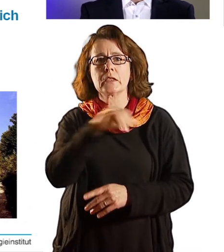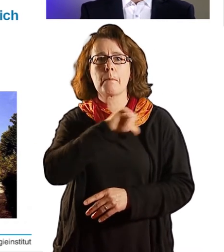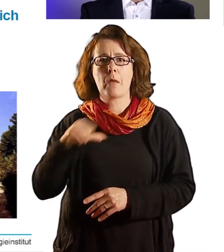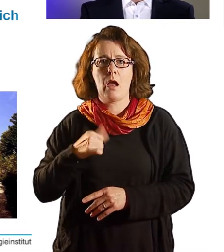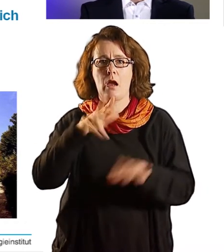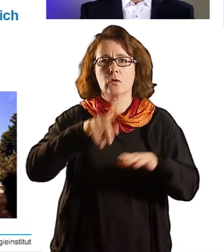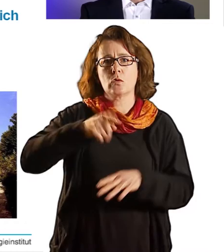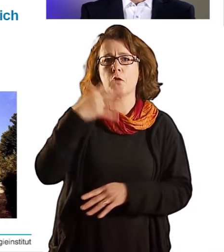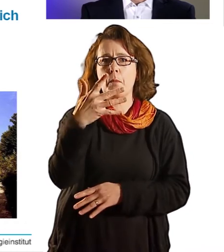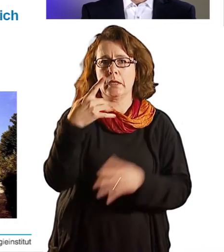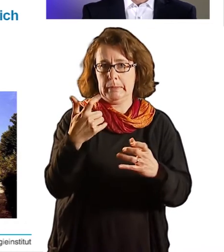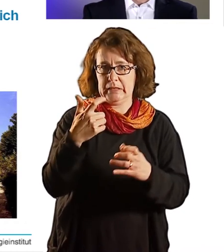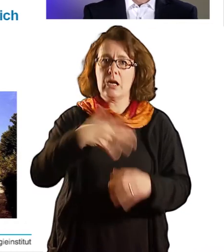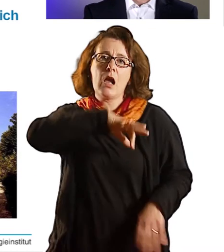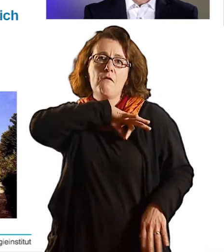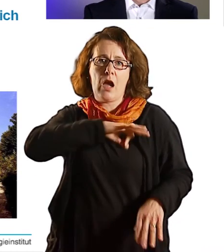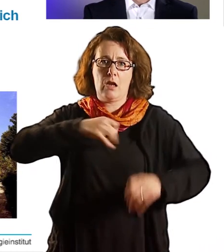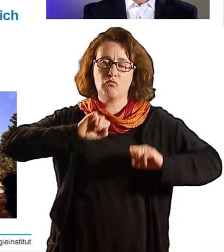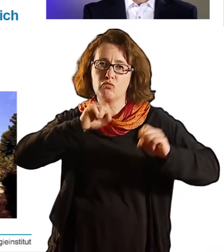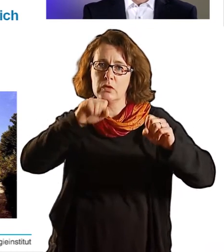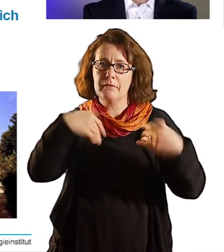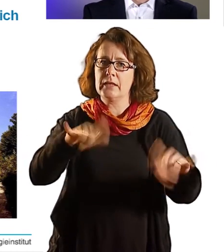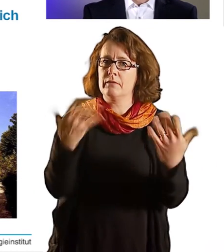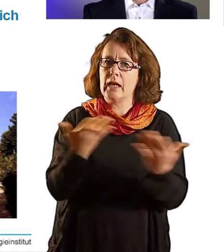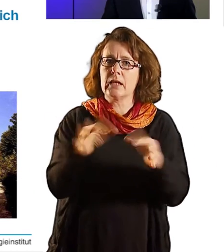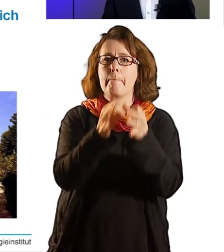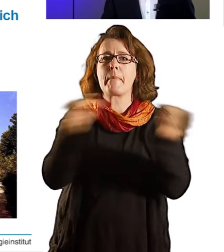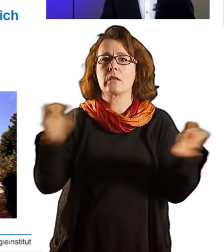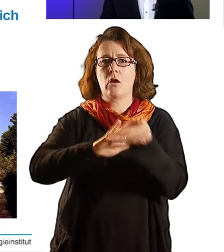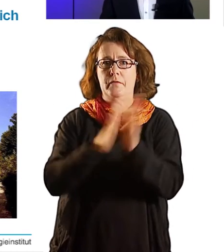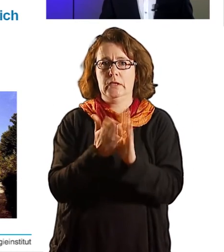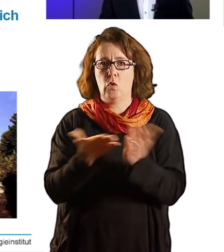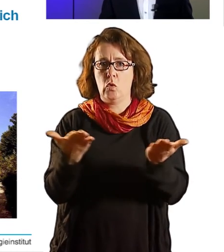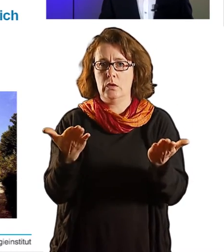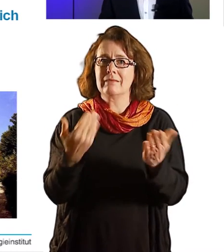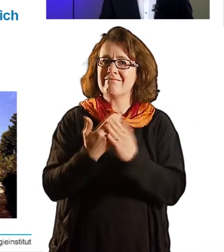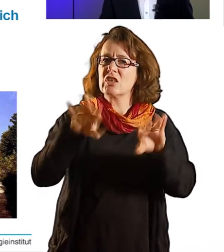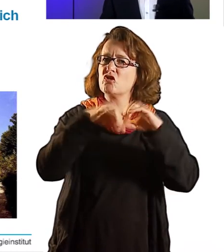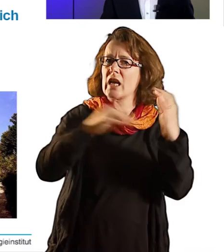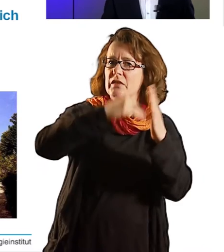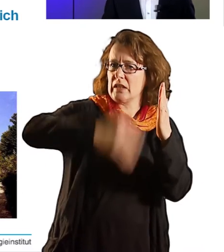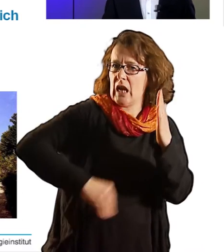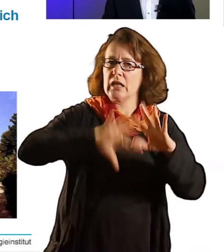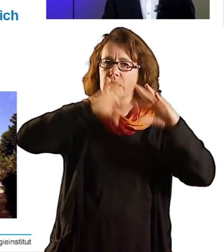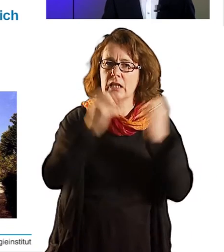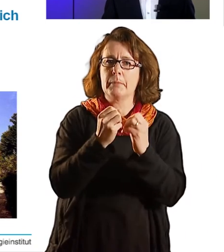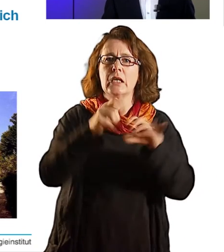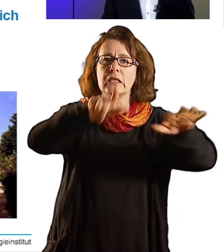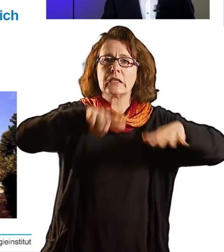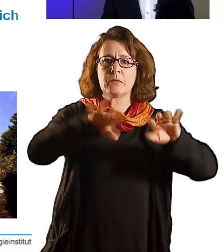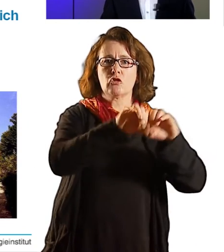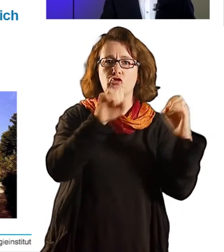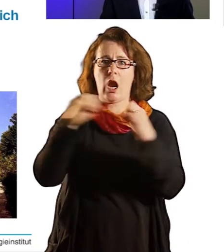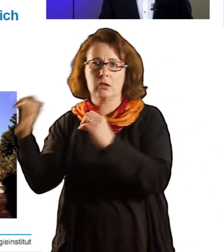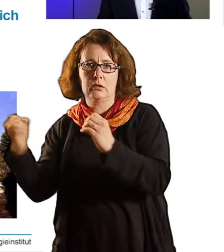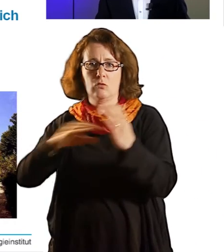1875 wurde auf Initiative Frankreichs die Meterkonvention unterzeichnet. In diesem Staatsvertrag vereinbarten 17 Staaten, darunter das Deutsche